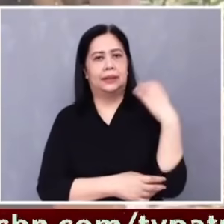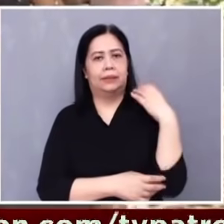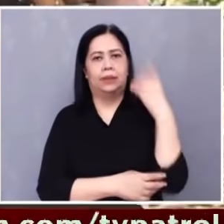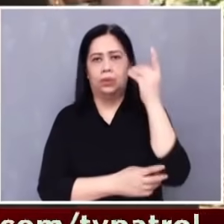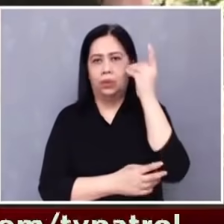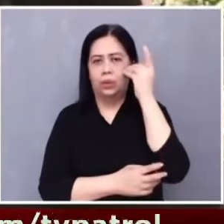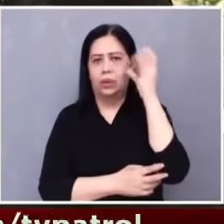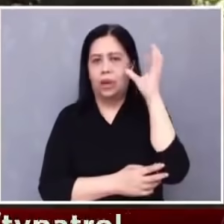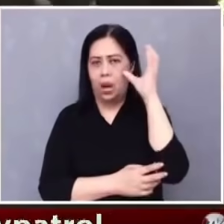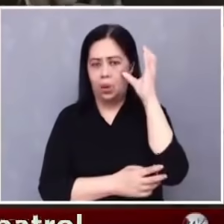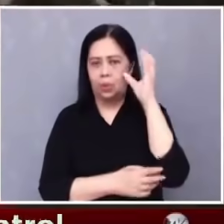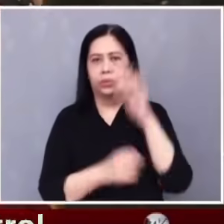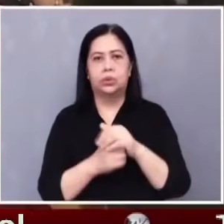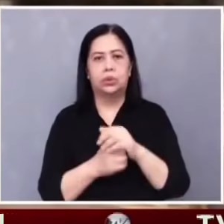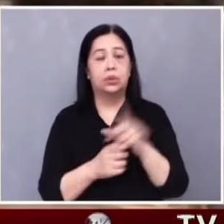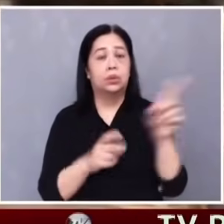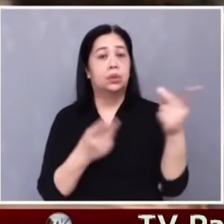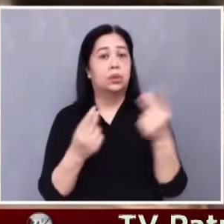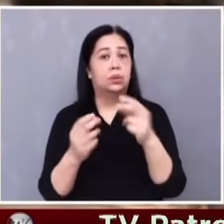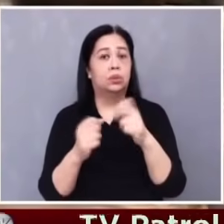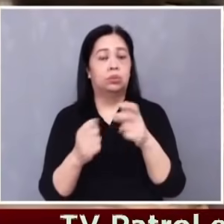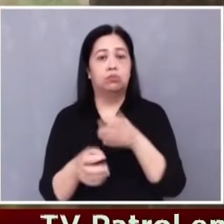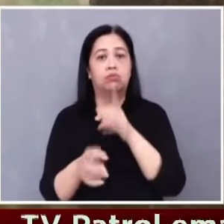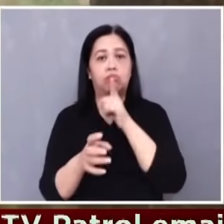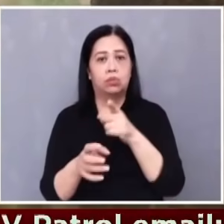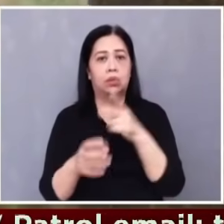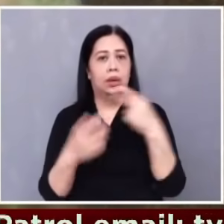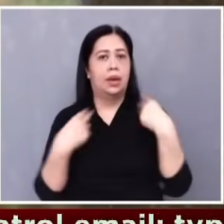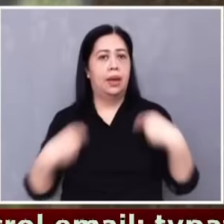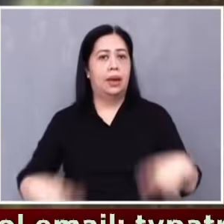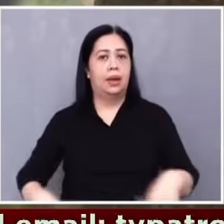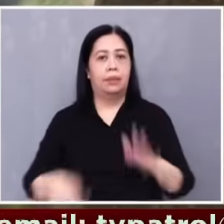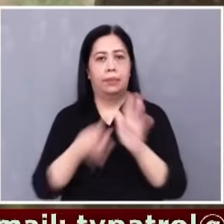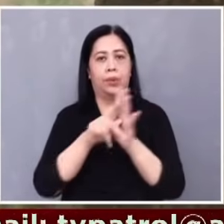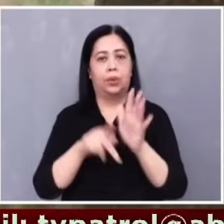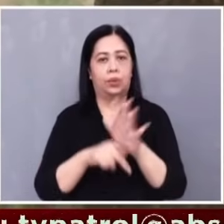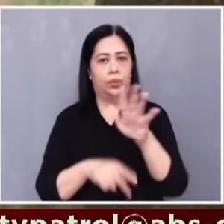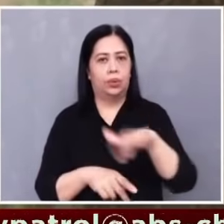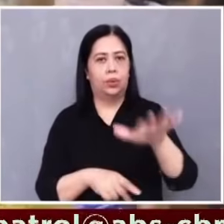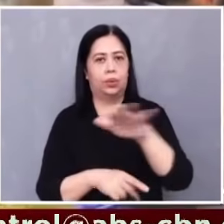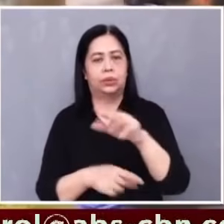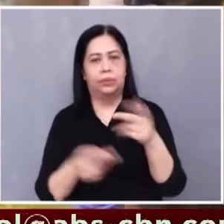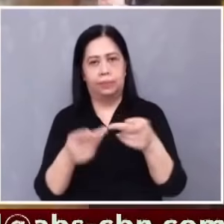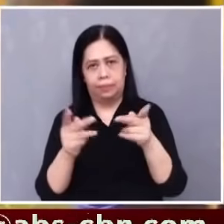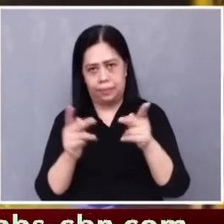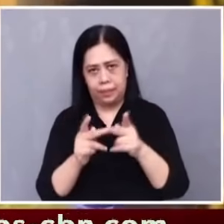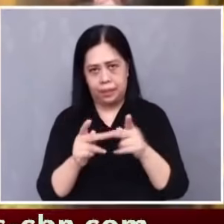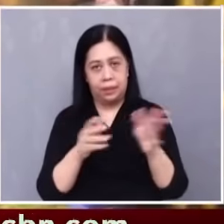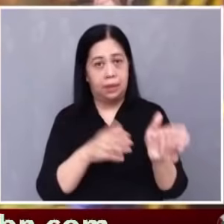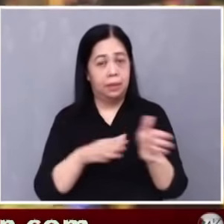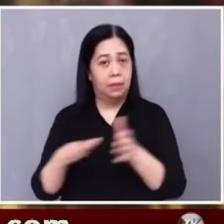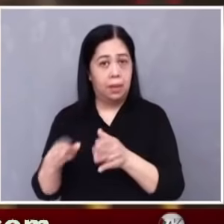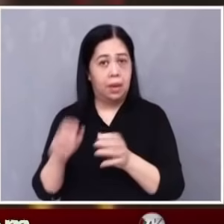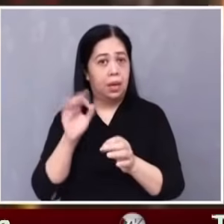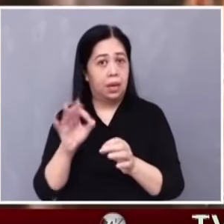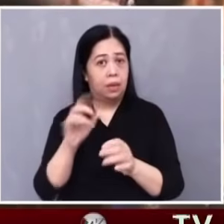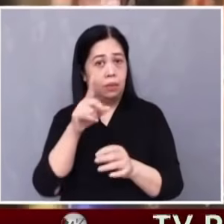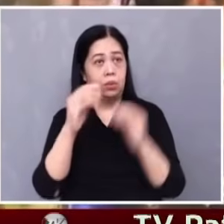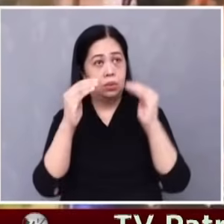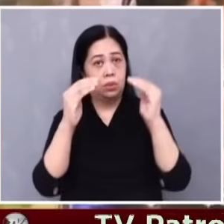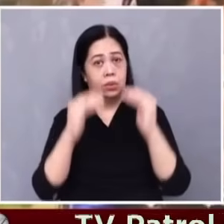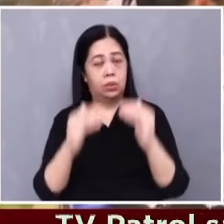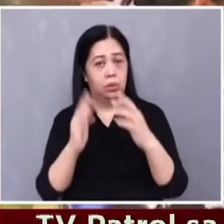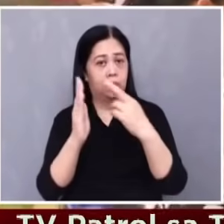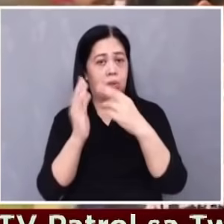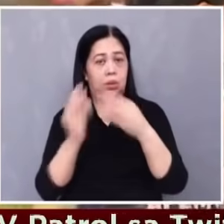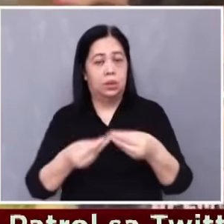Carlos na ipatupad ng husto ang health protocol sa mga lugar na yan. Iba pa kung magbababa nga ng ordinansa